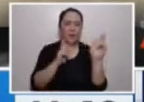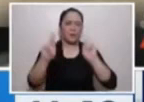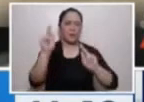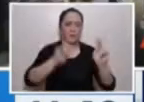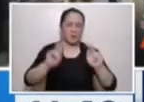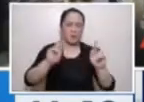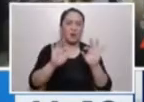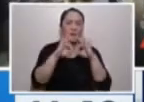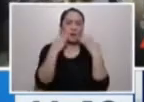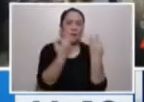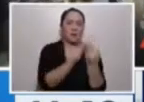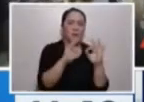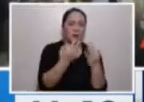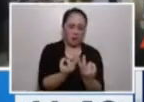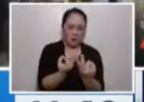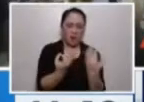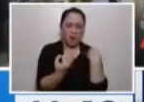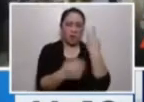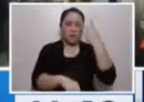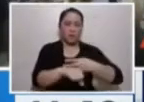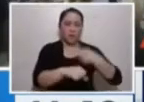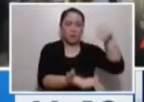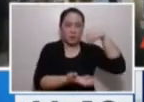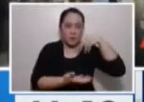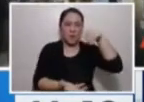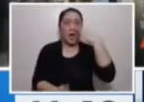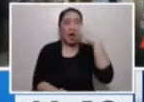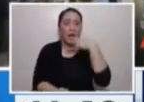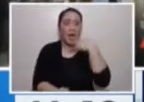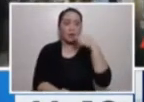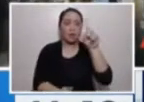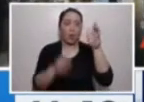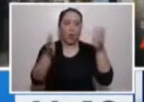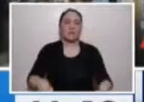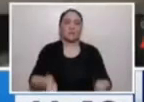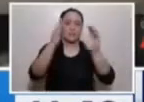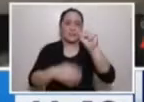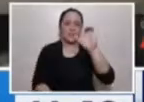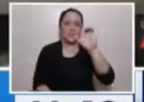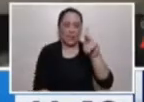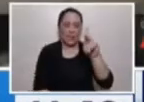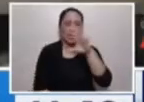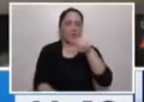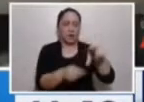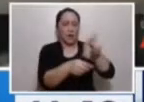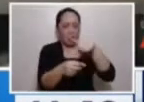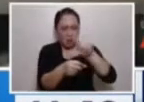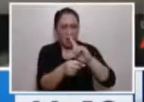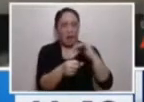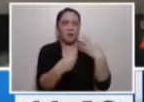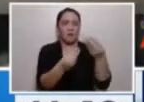Hayudini, sa pagsusumikap nitong matiyak na hindi kakalam ang sikmura ng mga mamamayan sa kanyang